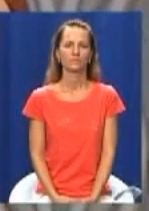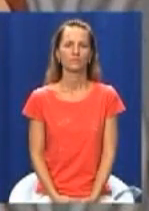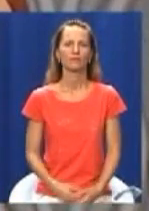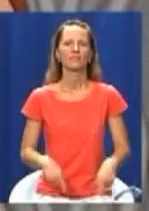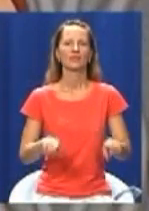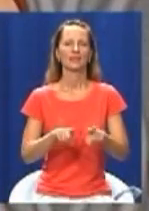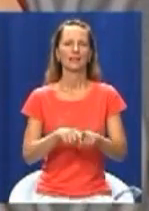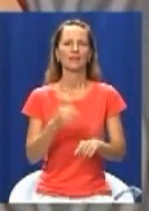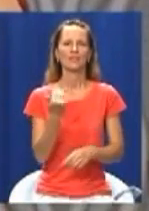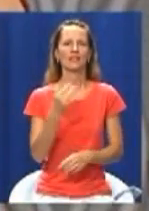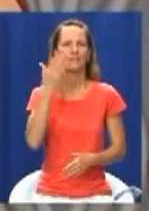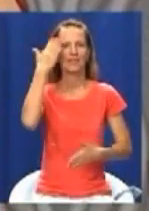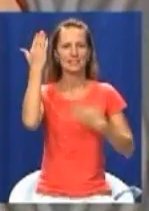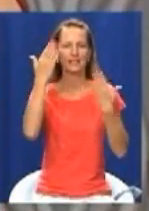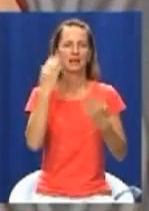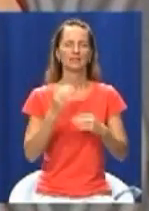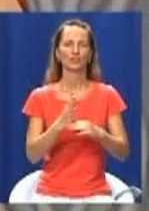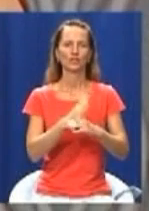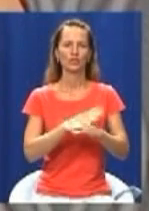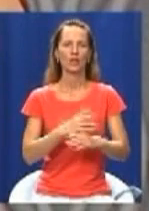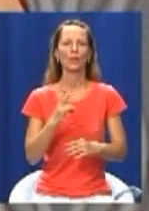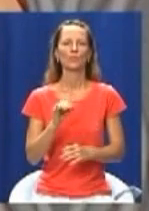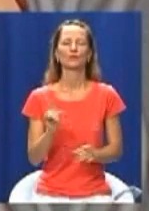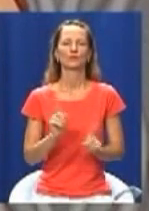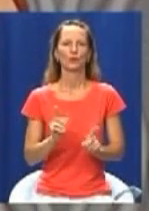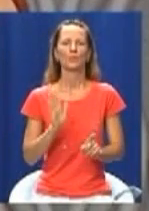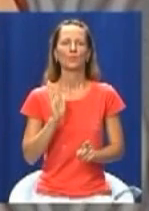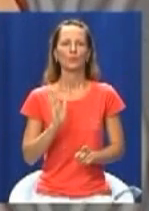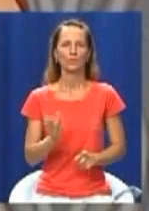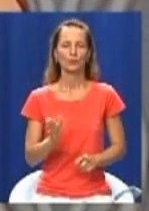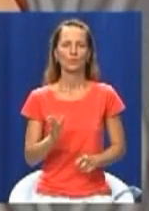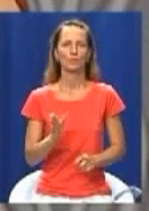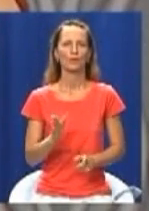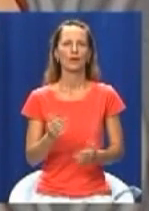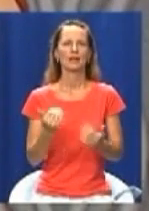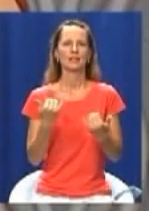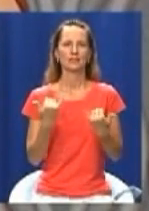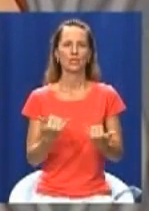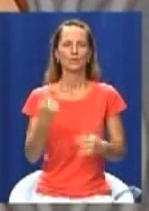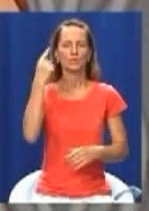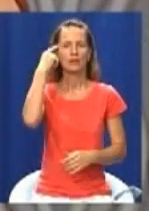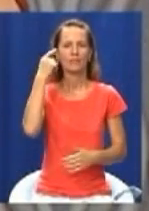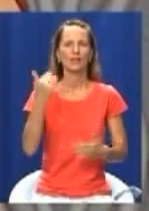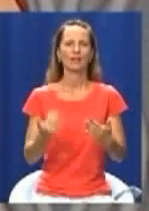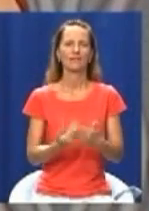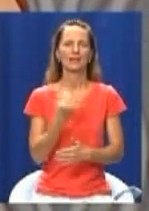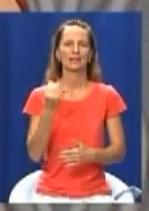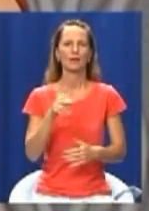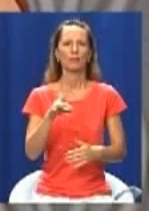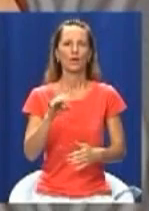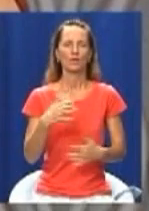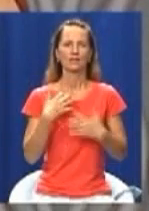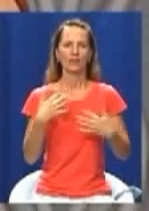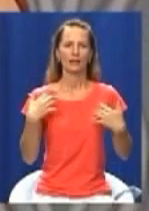Ось такі вони веселі їжачки. Ну що? Будемо зараз з вами дізнаватися знову цікаво про